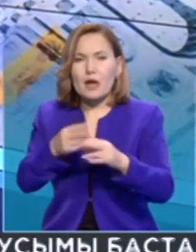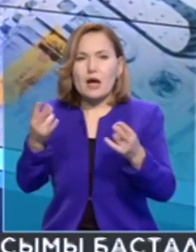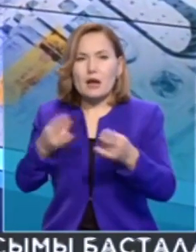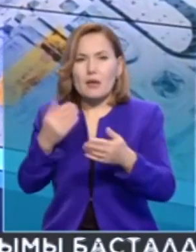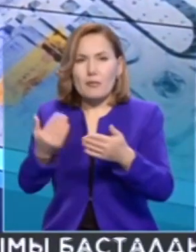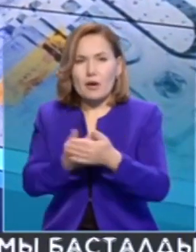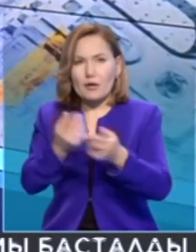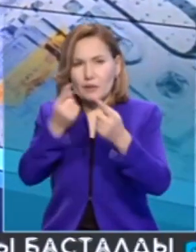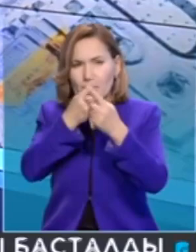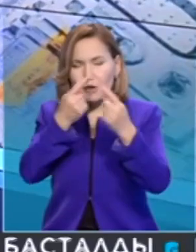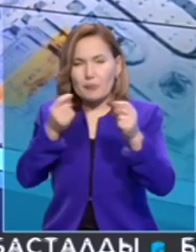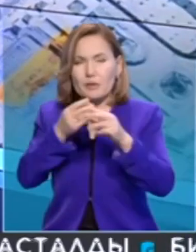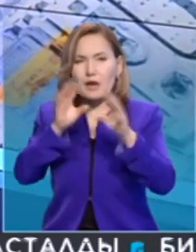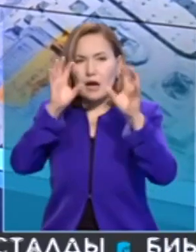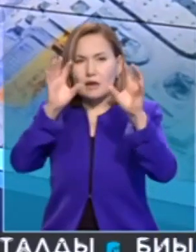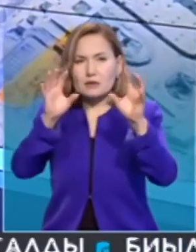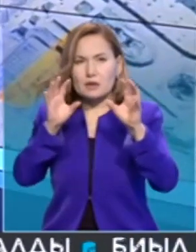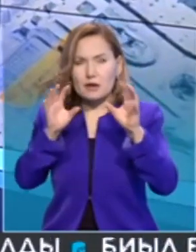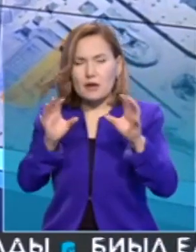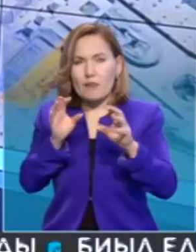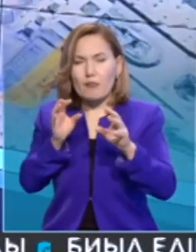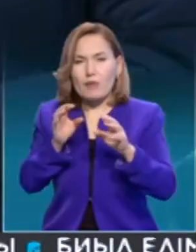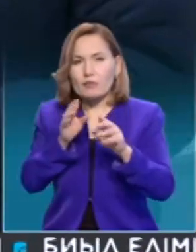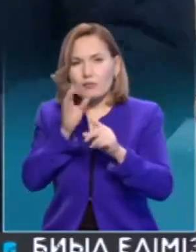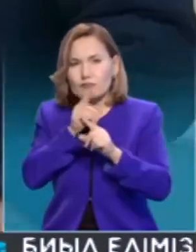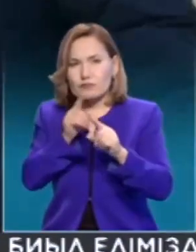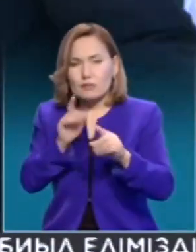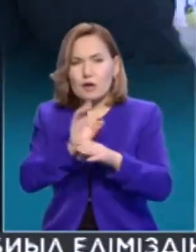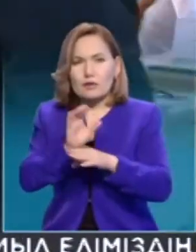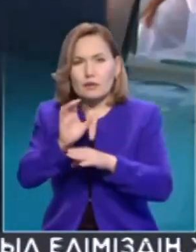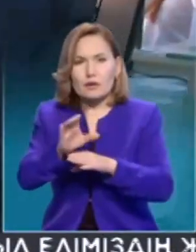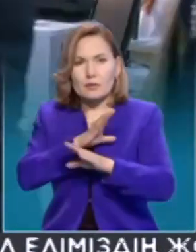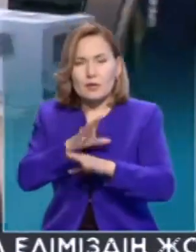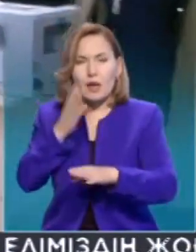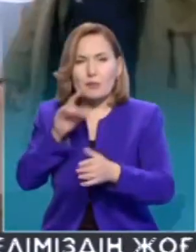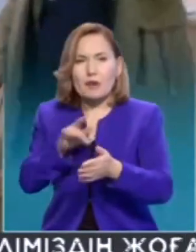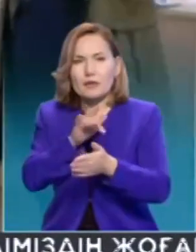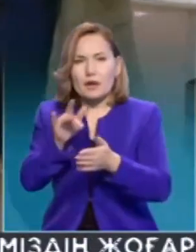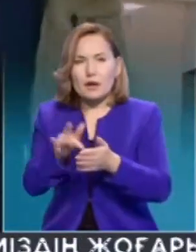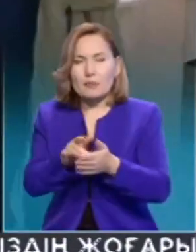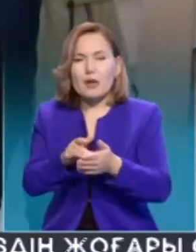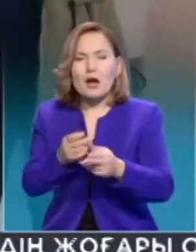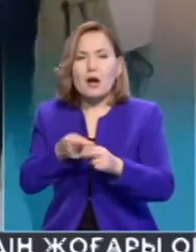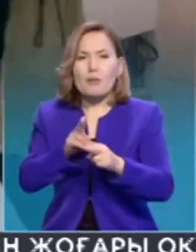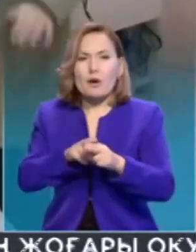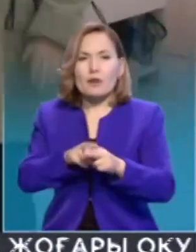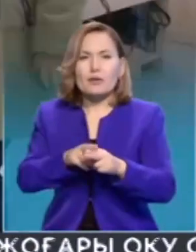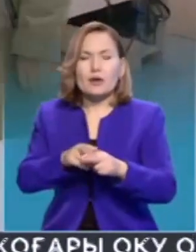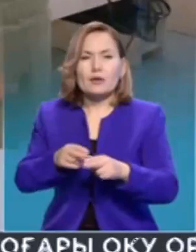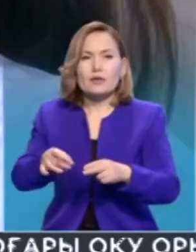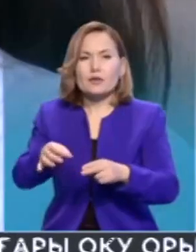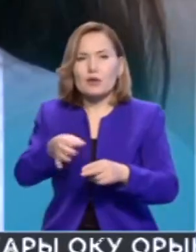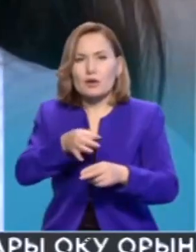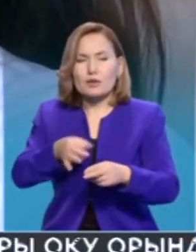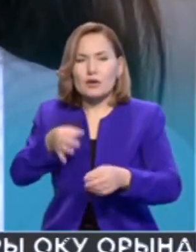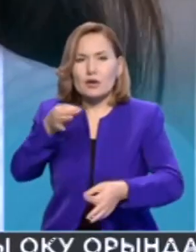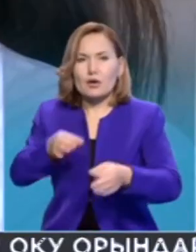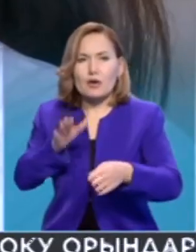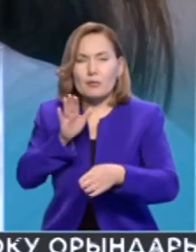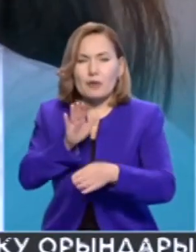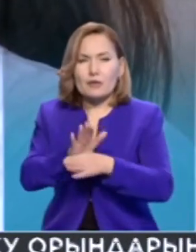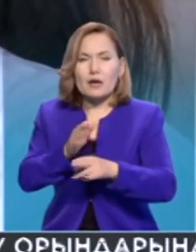қажетті мәліметтер заңда белгіленген мерзімде жіберілмеген. Алматы қаласының әкімшілік құқық бұзушылық жөніндегі ауданаралық сотының